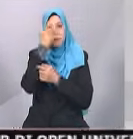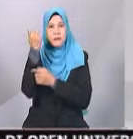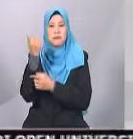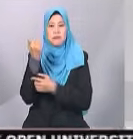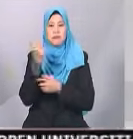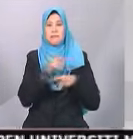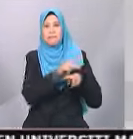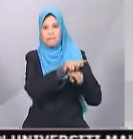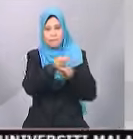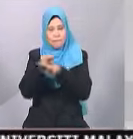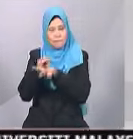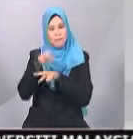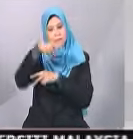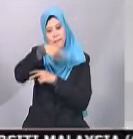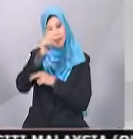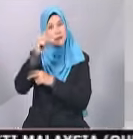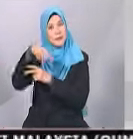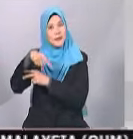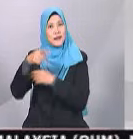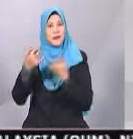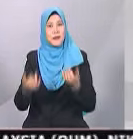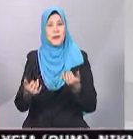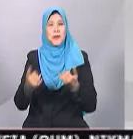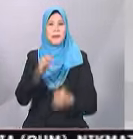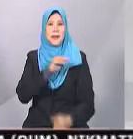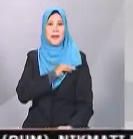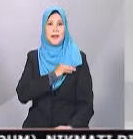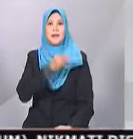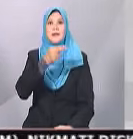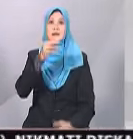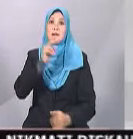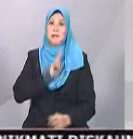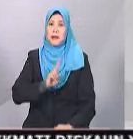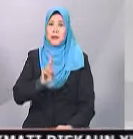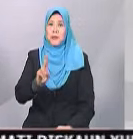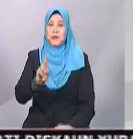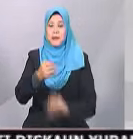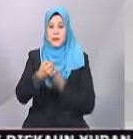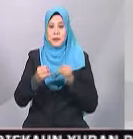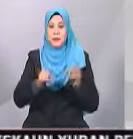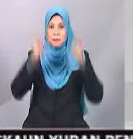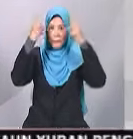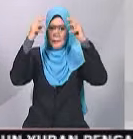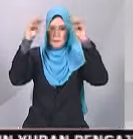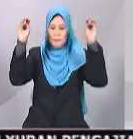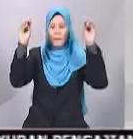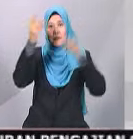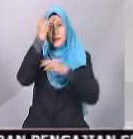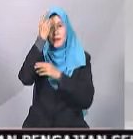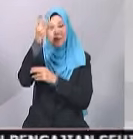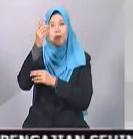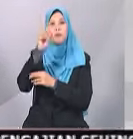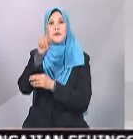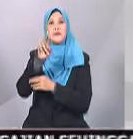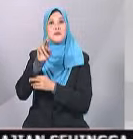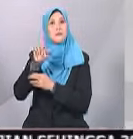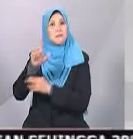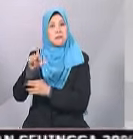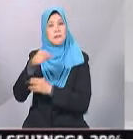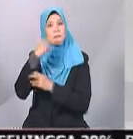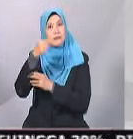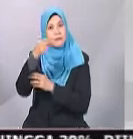Kawalan Pergerakan PKP. Selain itu, Menteri Hal Ehwal Agama Jabatan Perdana Menteri Datuk Seri Dr. Zulkifli Mohamad Al-Bakri